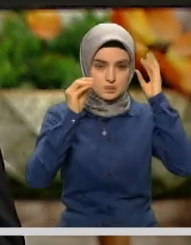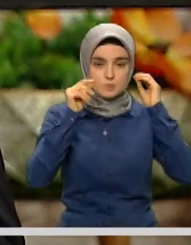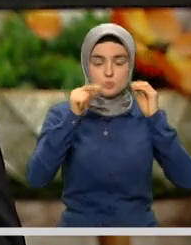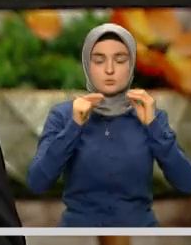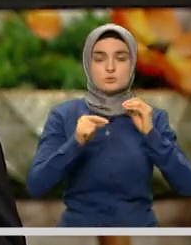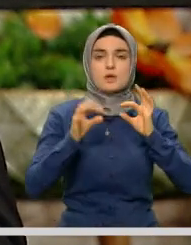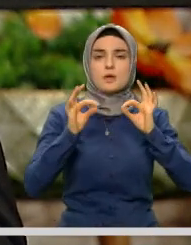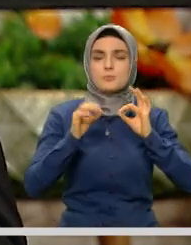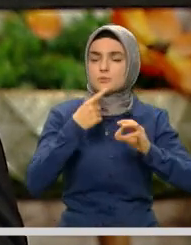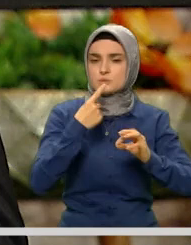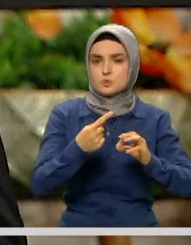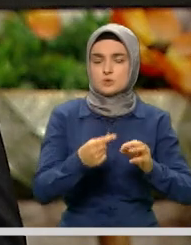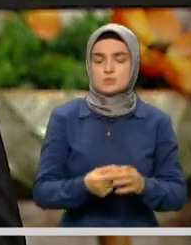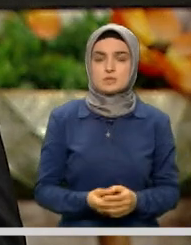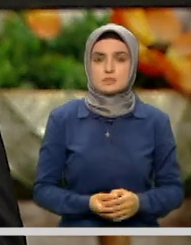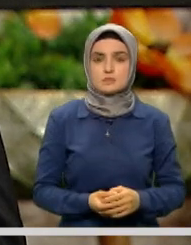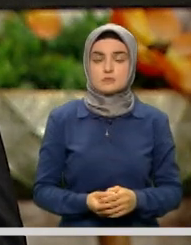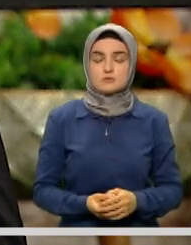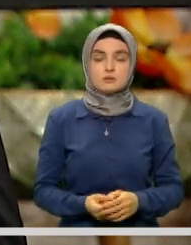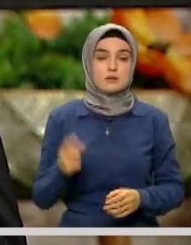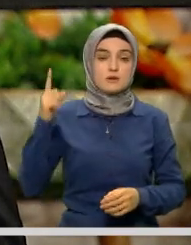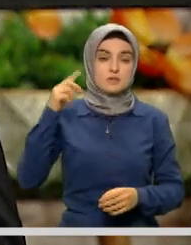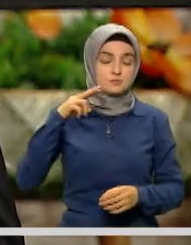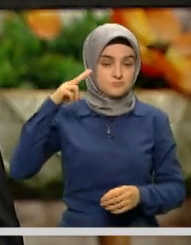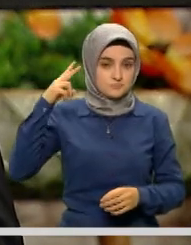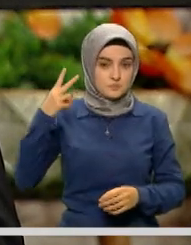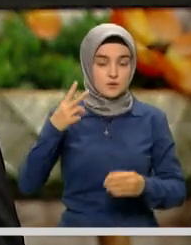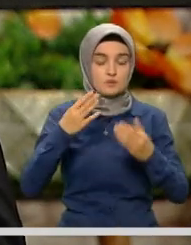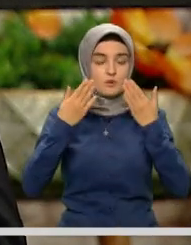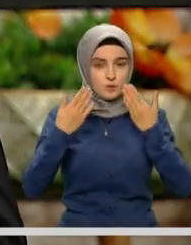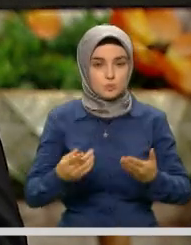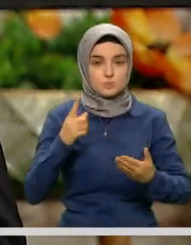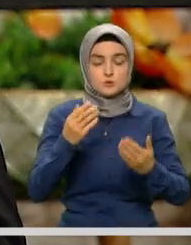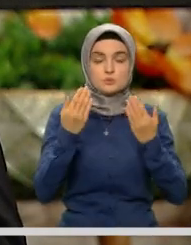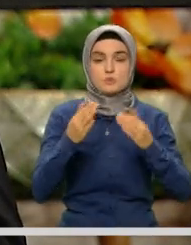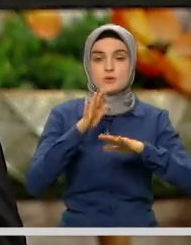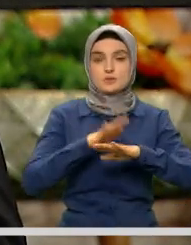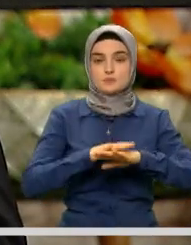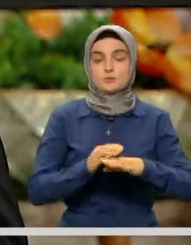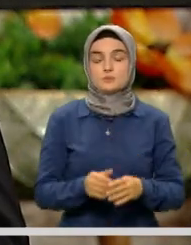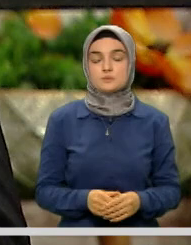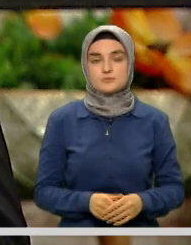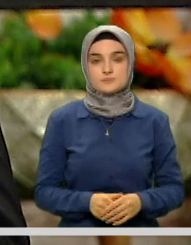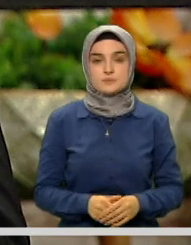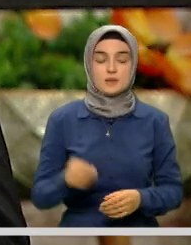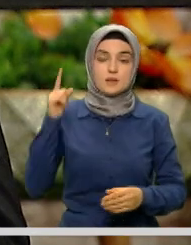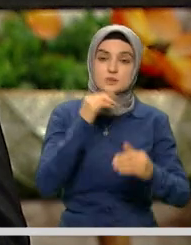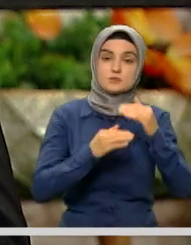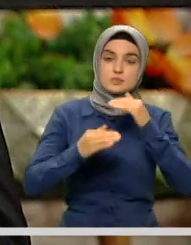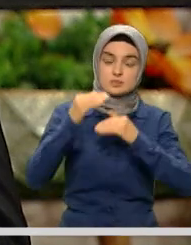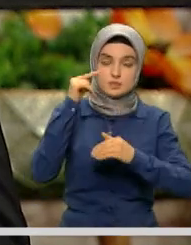sık sık yapsak, düşünün ki Allah tarafından kabul olmuş bir duayı yapıyoruz. Yani çek edilmiş tabiri caizse ya. Ve Cenab-ı Hakk'ın